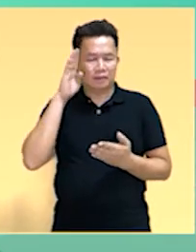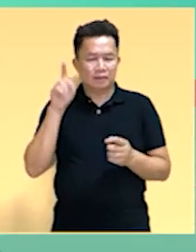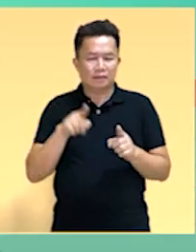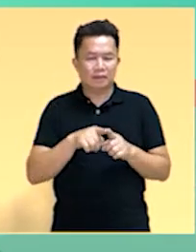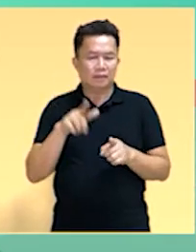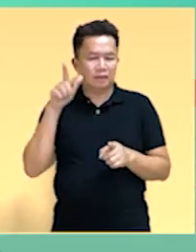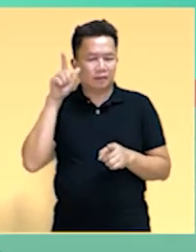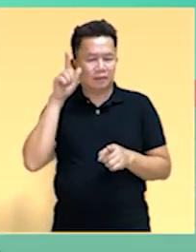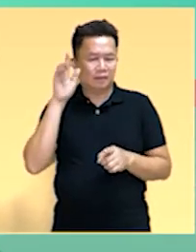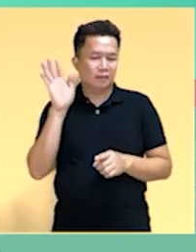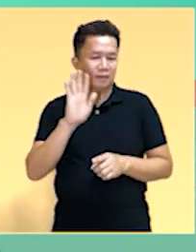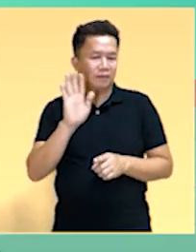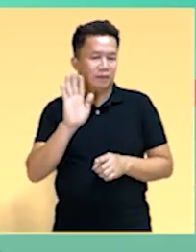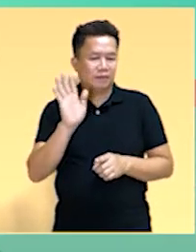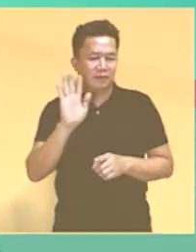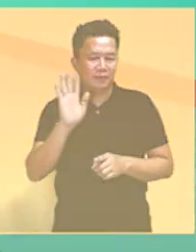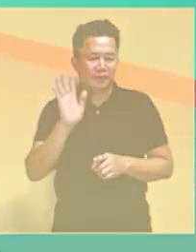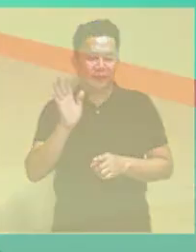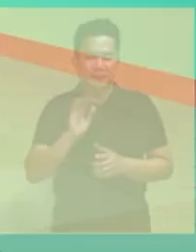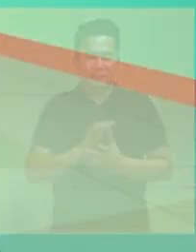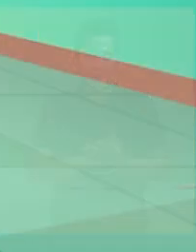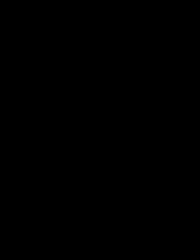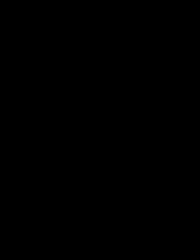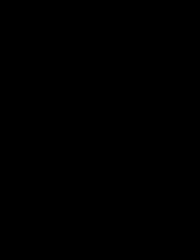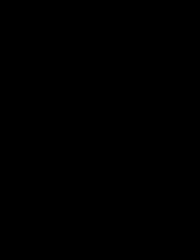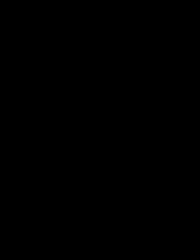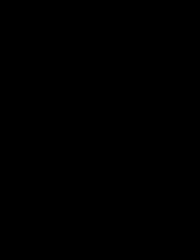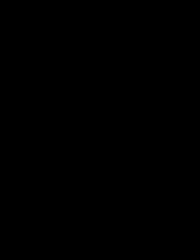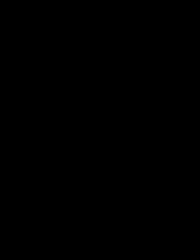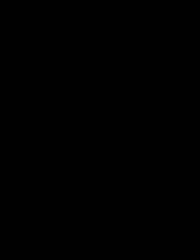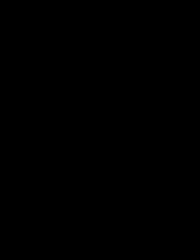nagsasabing, paalam!